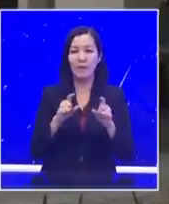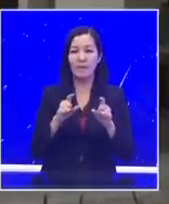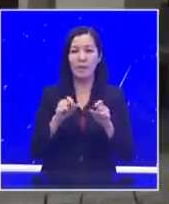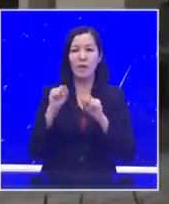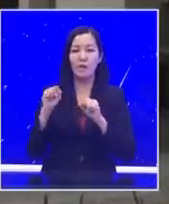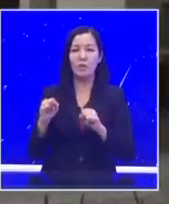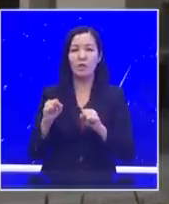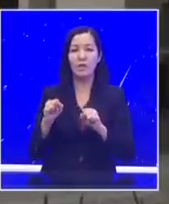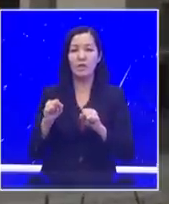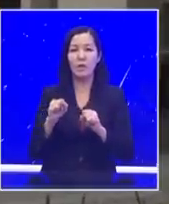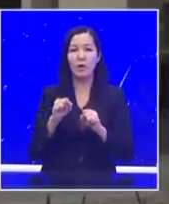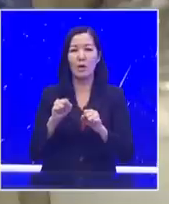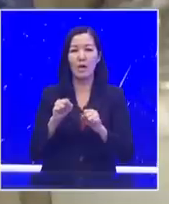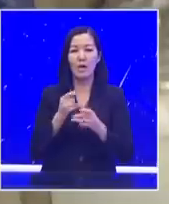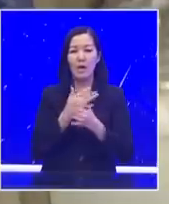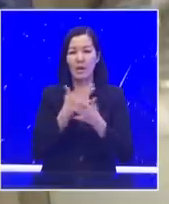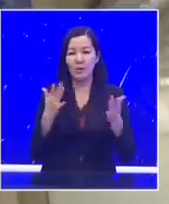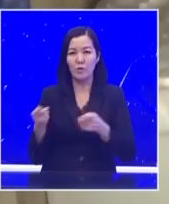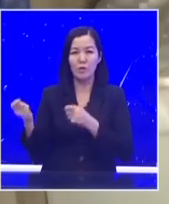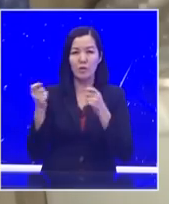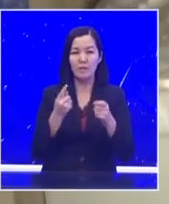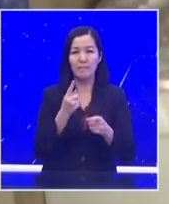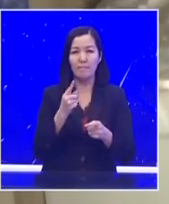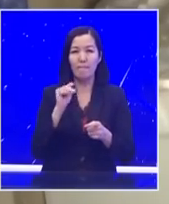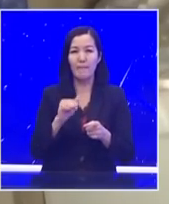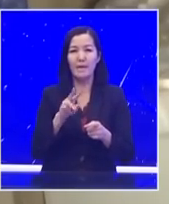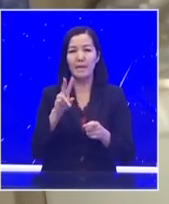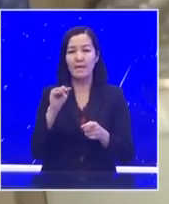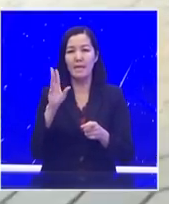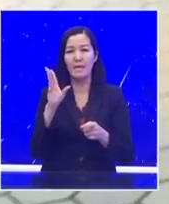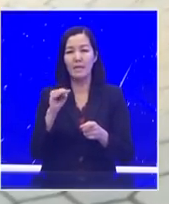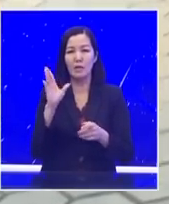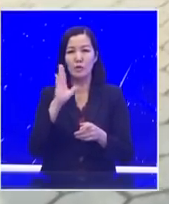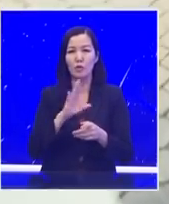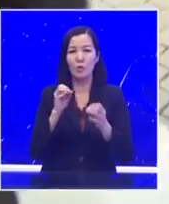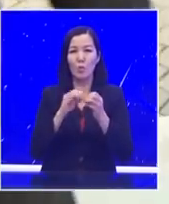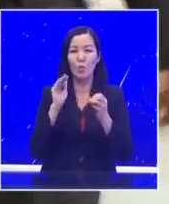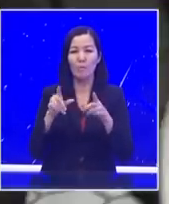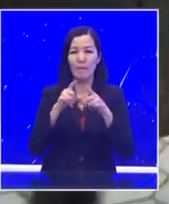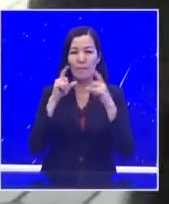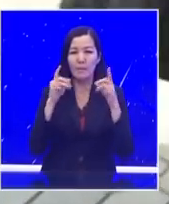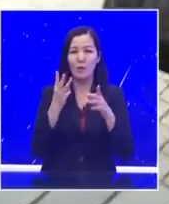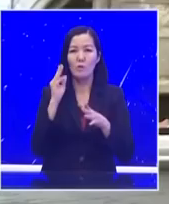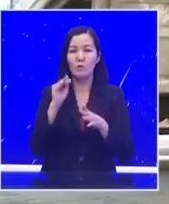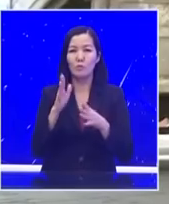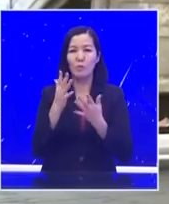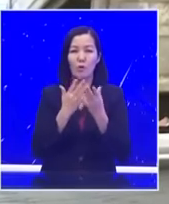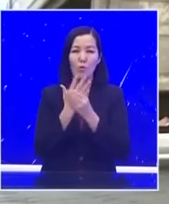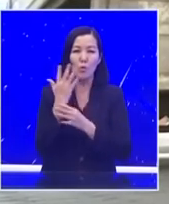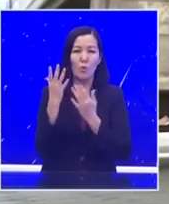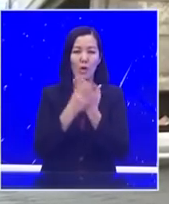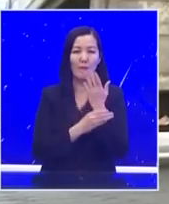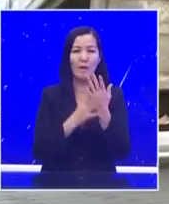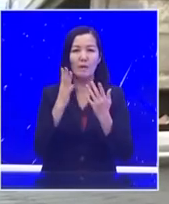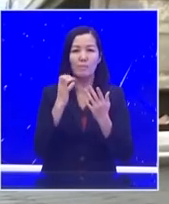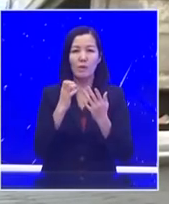біріне жеке қорғаныс құралдары жеткізілді. 1000 литрге жуық залалсыздандыру сұйықтығы, 10000 маска мен 3000 қолғап, сондай-ақ